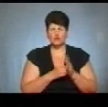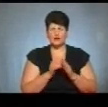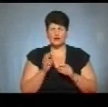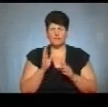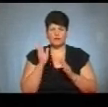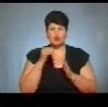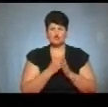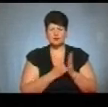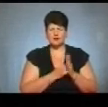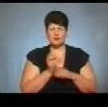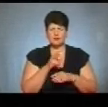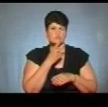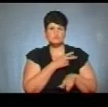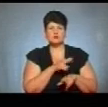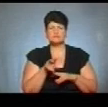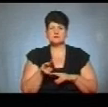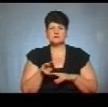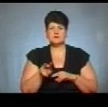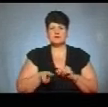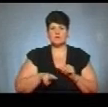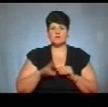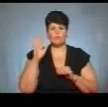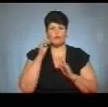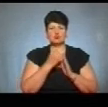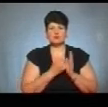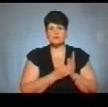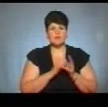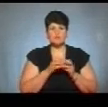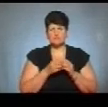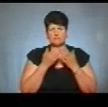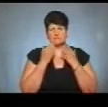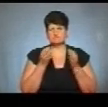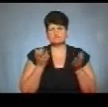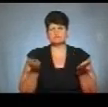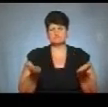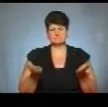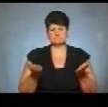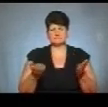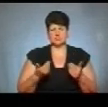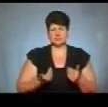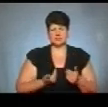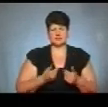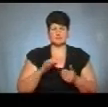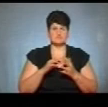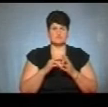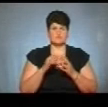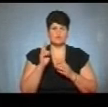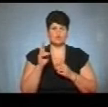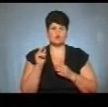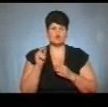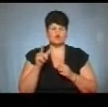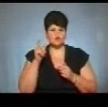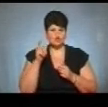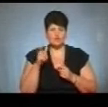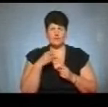Водоканал проходив, дивилися директор водоканалу, але результату ніякого. Жителька Чорткова Любов Громко каже,